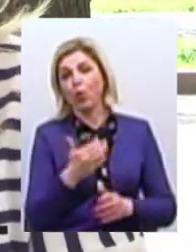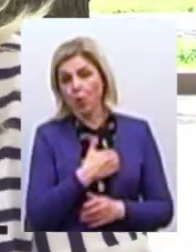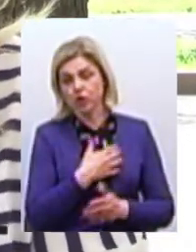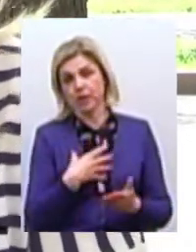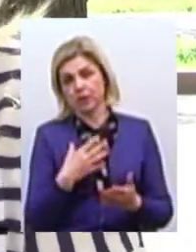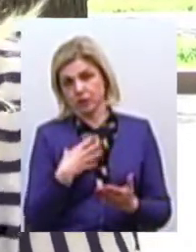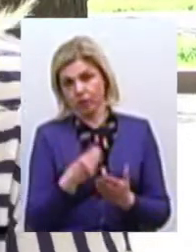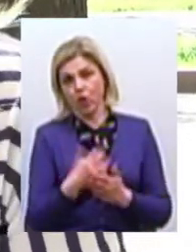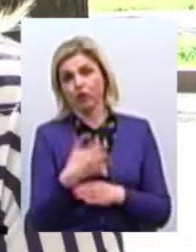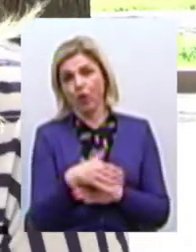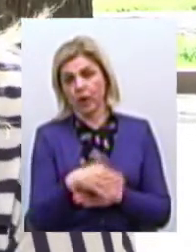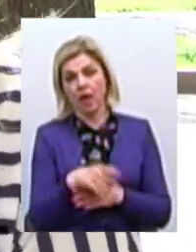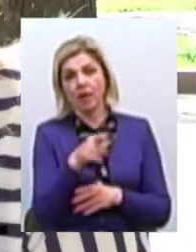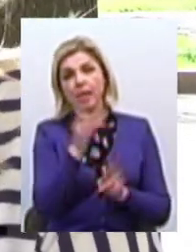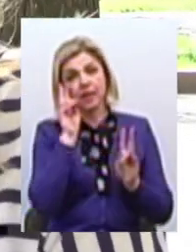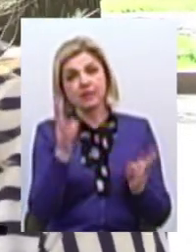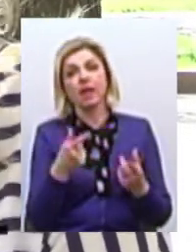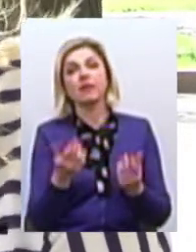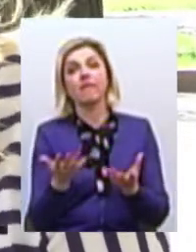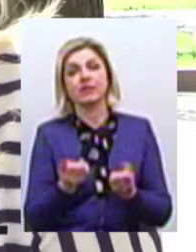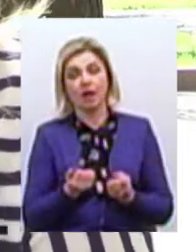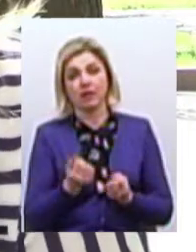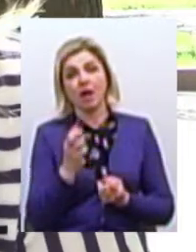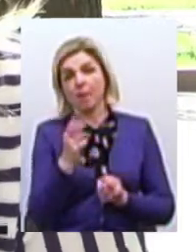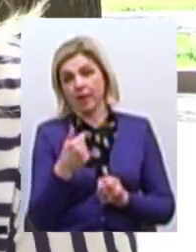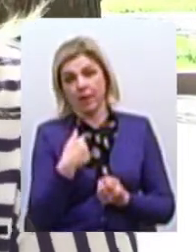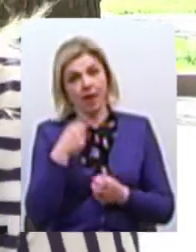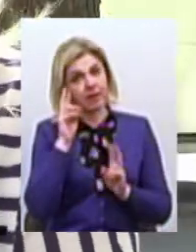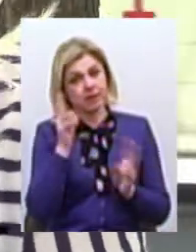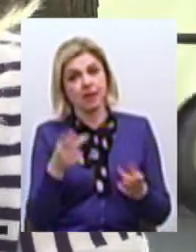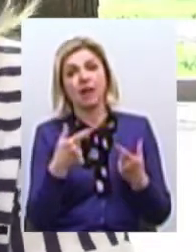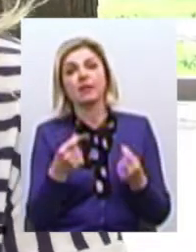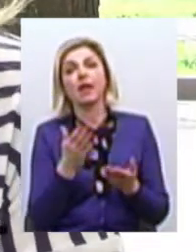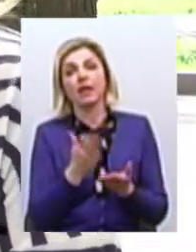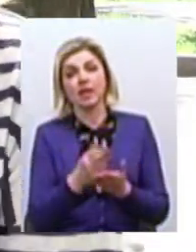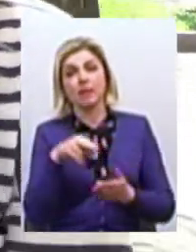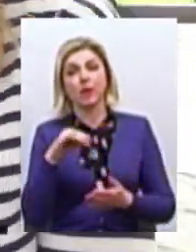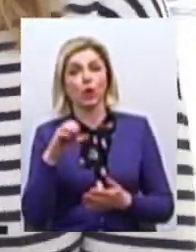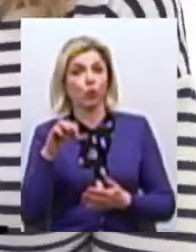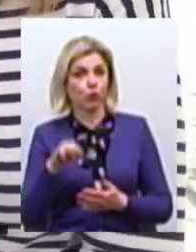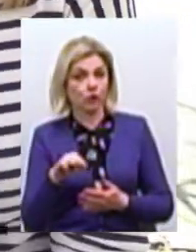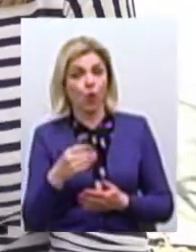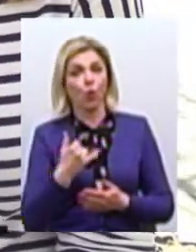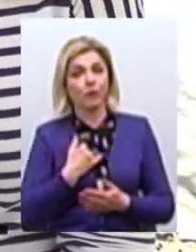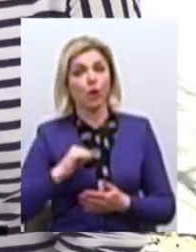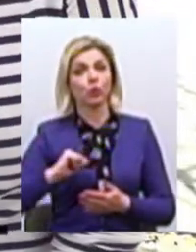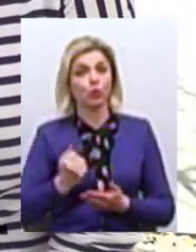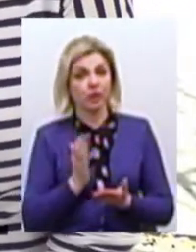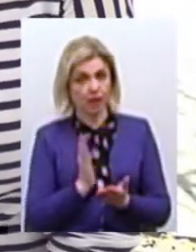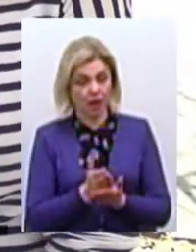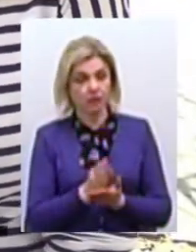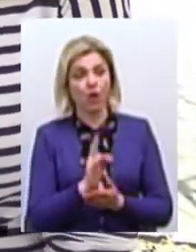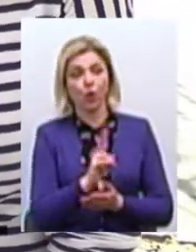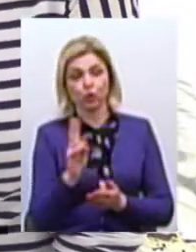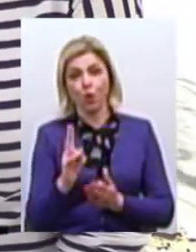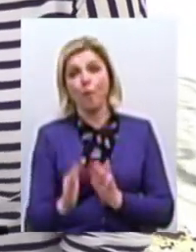дворы, они не в курсе, где это брать. Вот если бы я бы не знала, где есть приют. Я заезжал туда, у меня друзья есть, которые мы действительно и